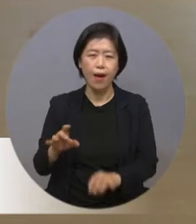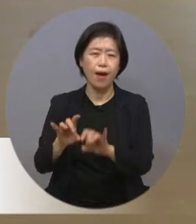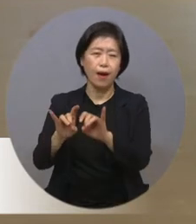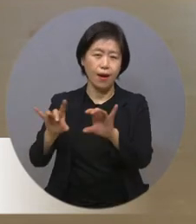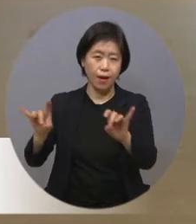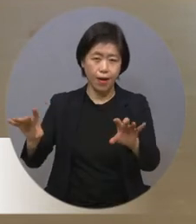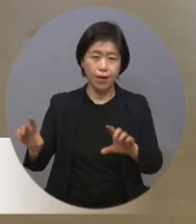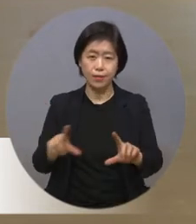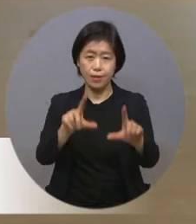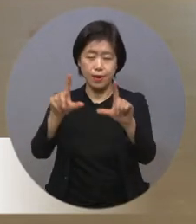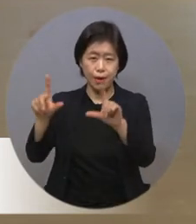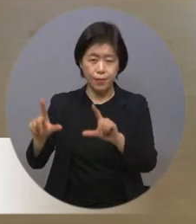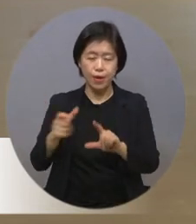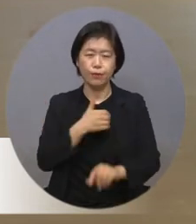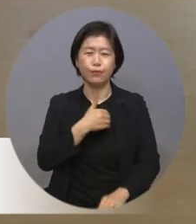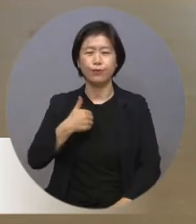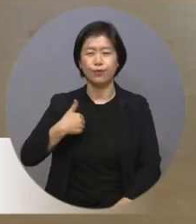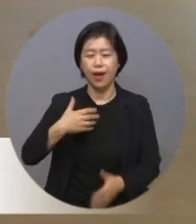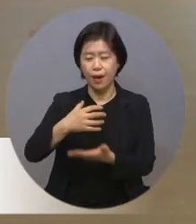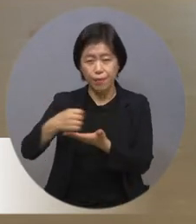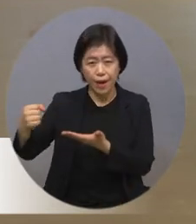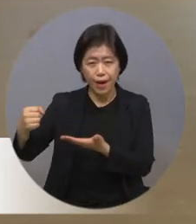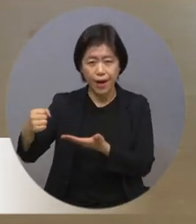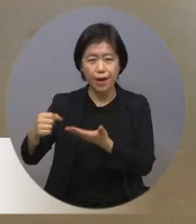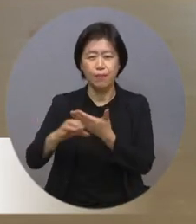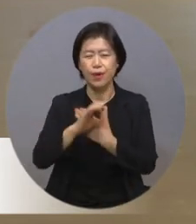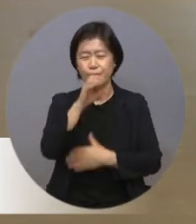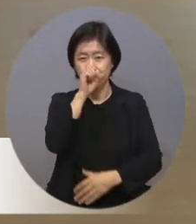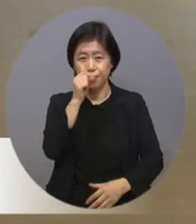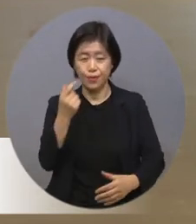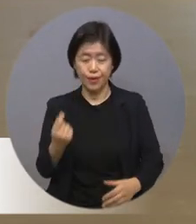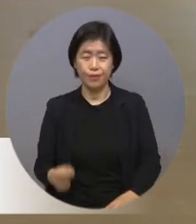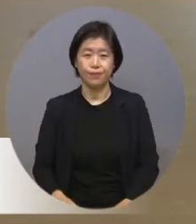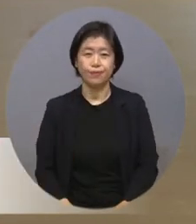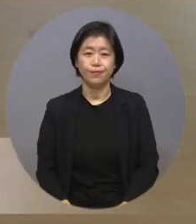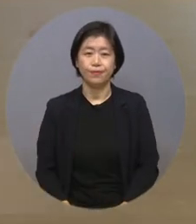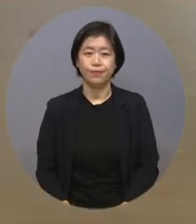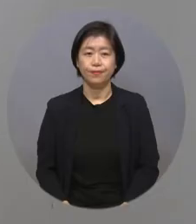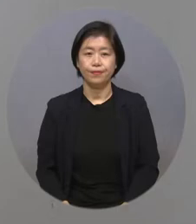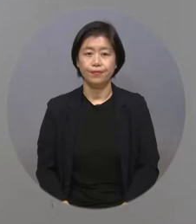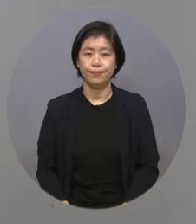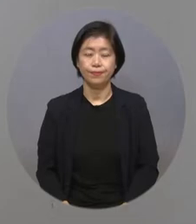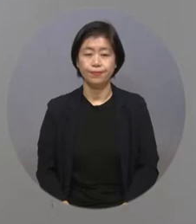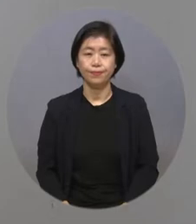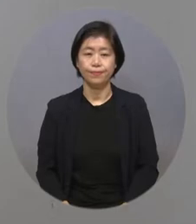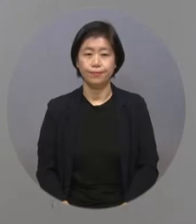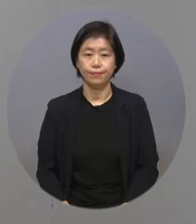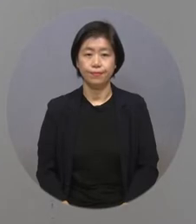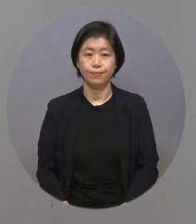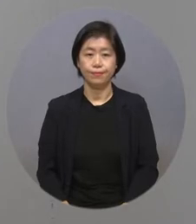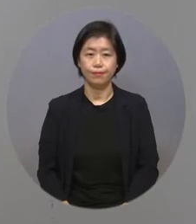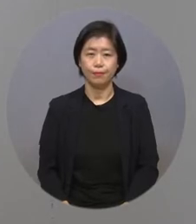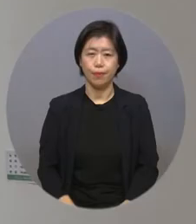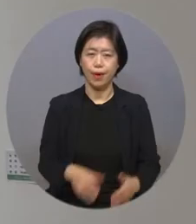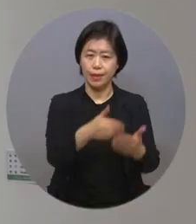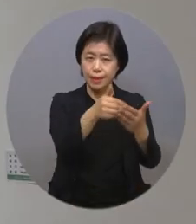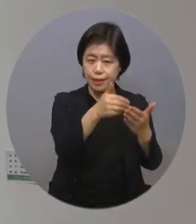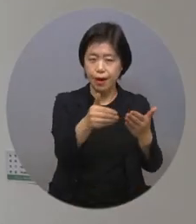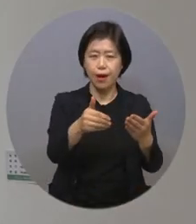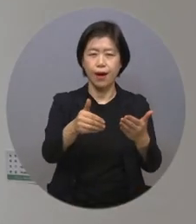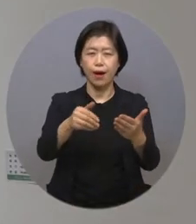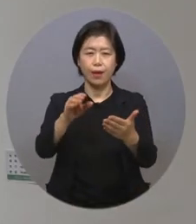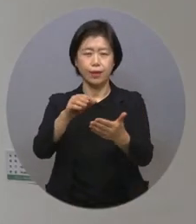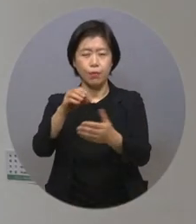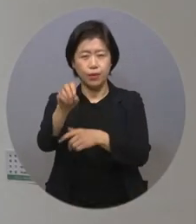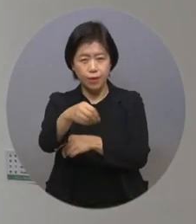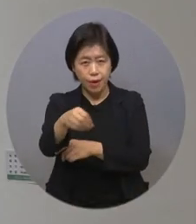분들의 삶이 더욱 풍요로워지는 그런 시간들이 되기를 바랍니다. 서양화, 회화,